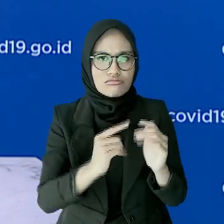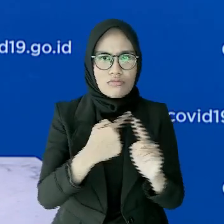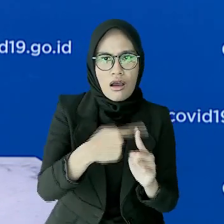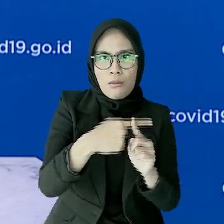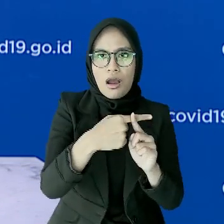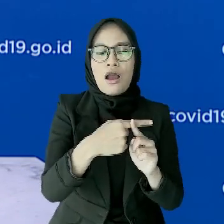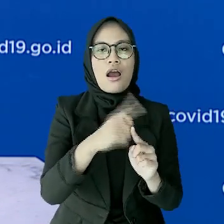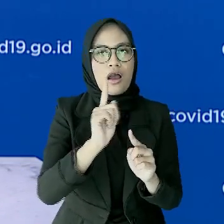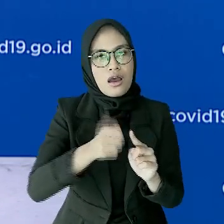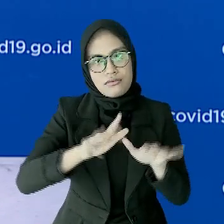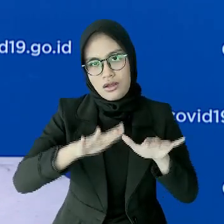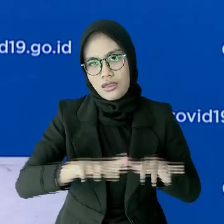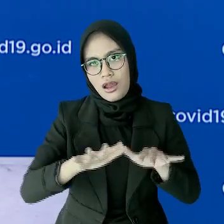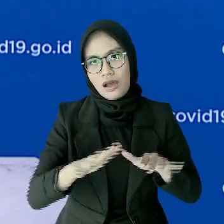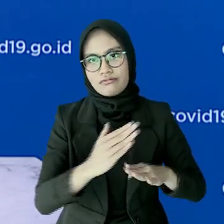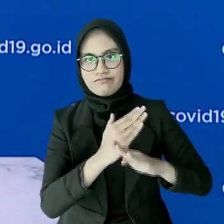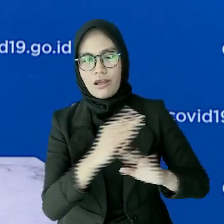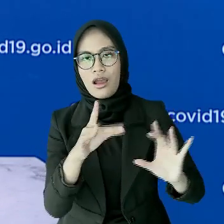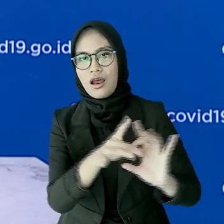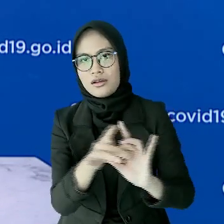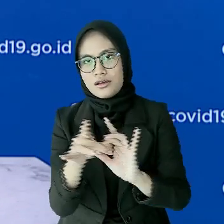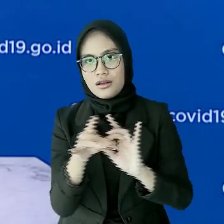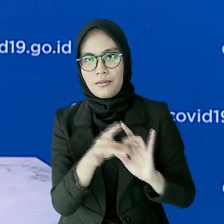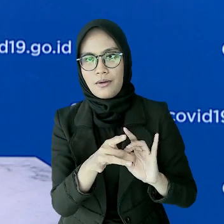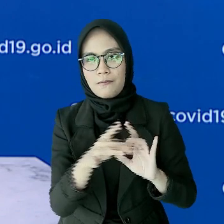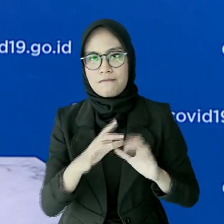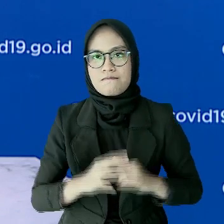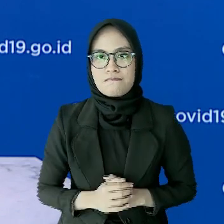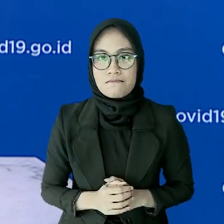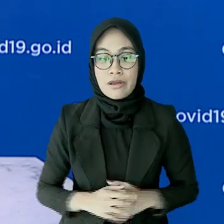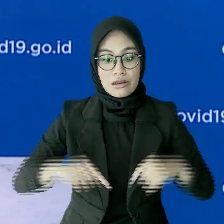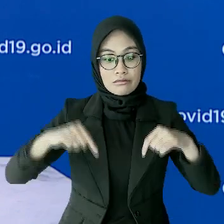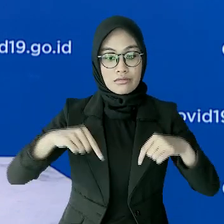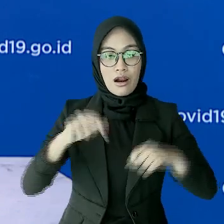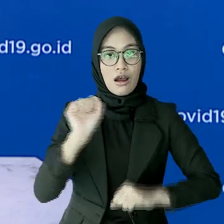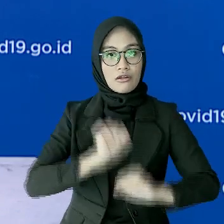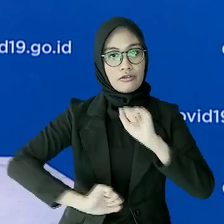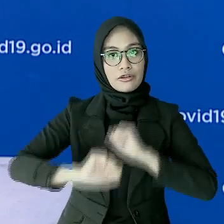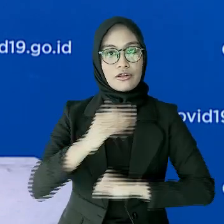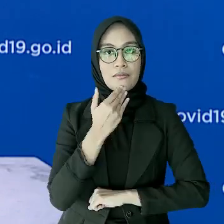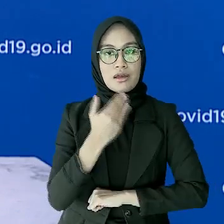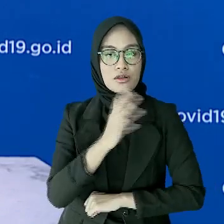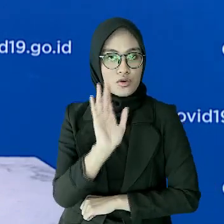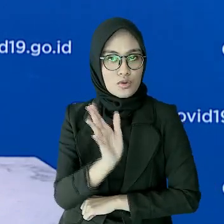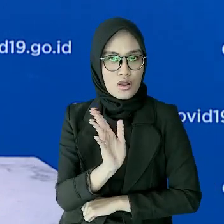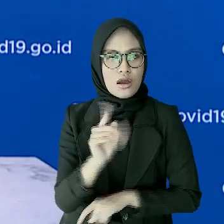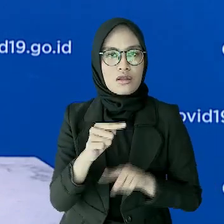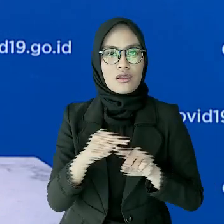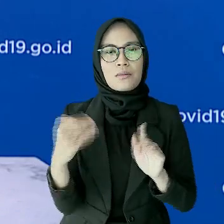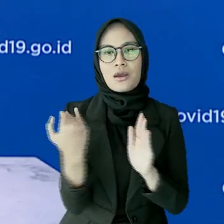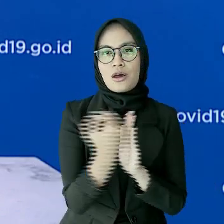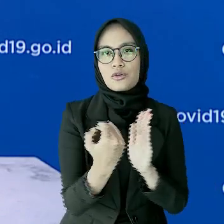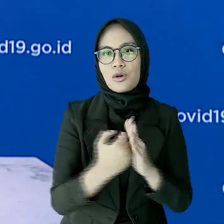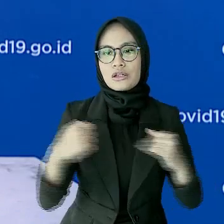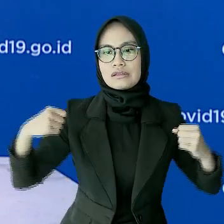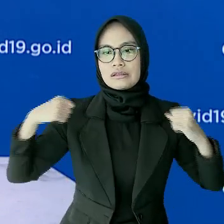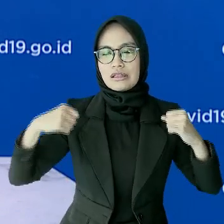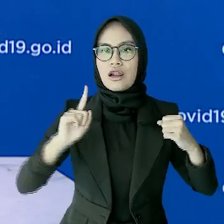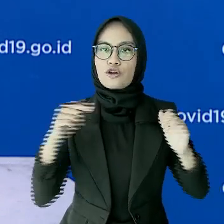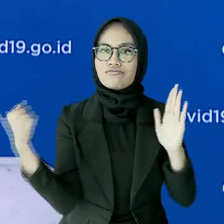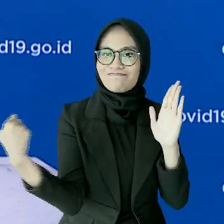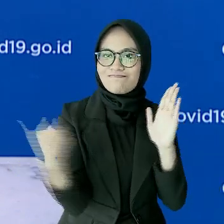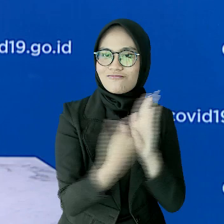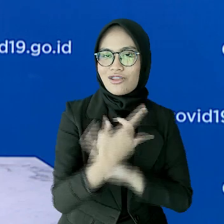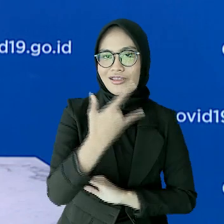sekitarnya. Meskipun saat ini aktivitas kembali normal, namun protokol kesehatan tetap harus dijalankan